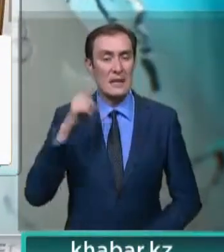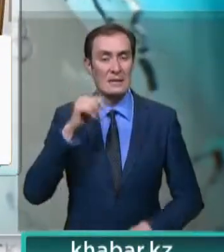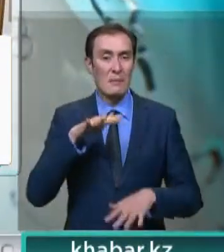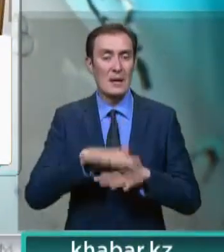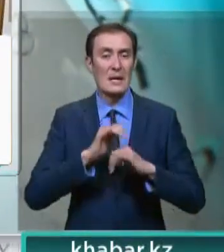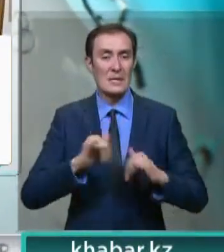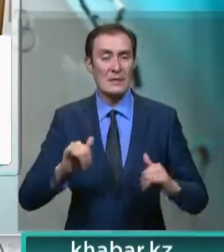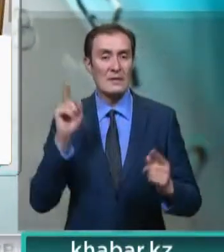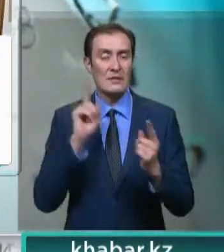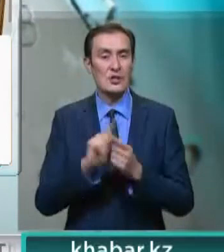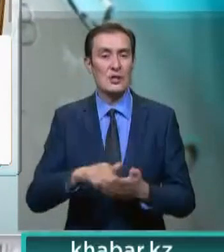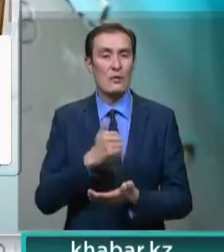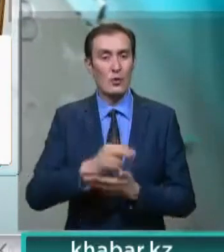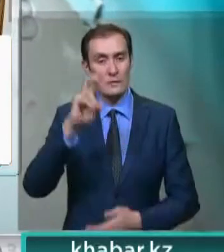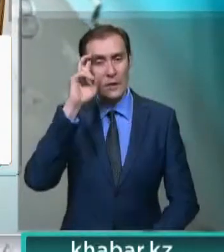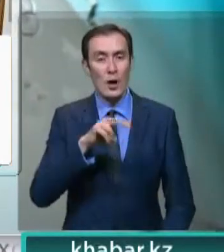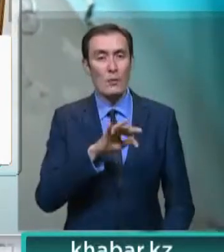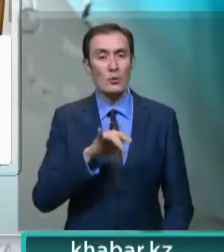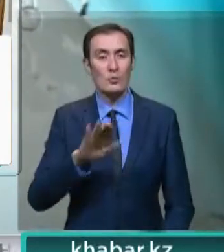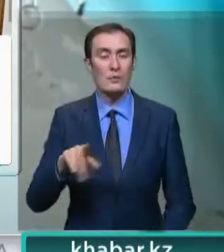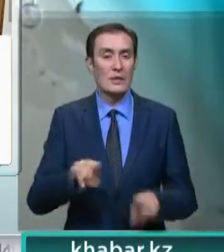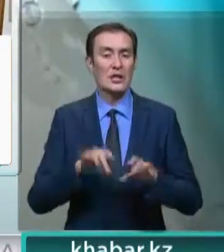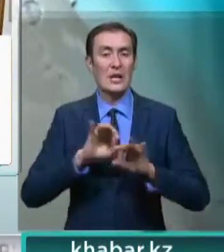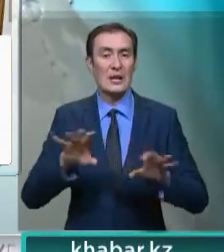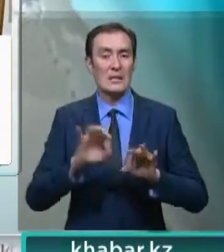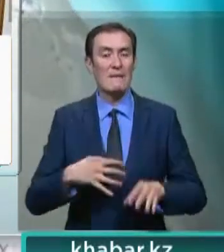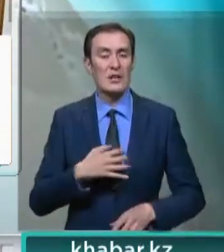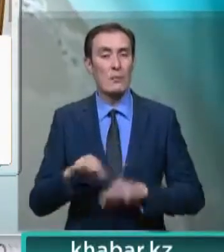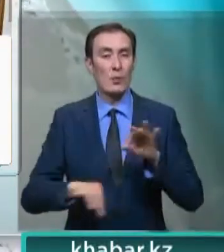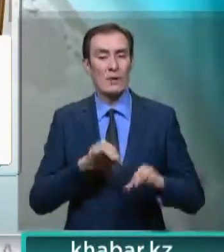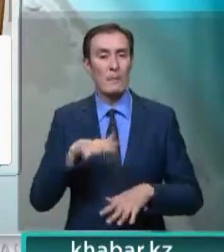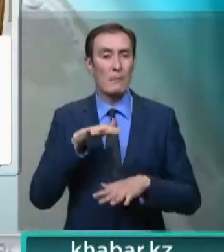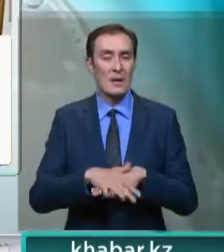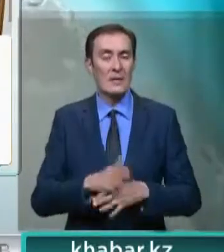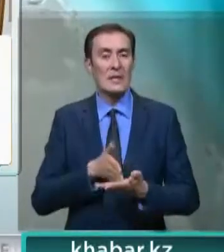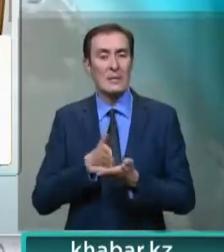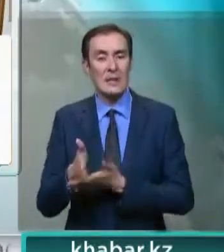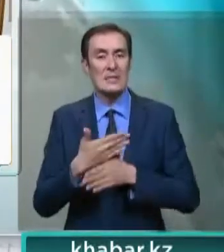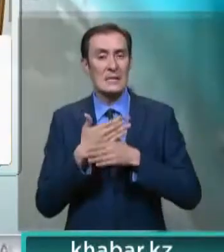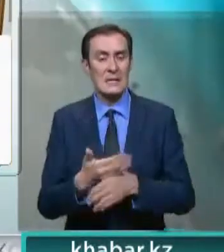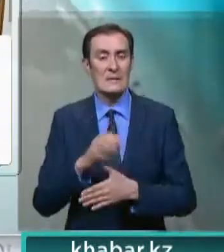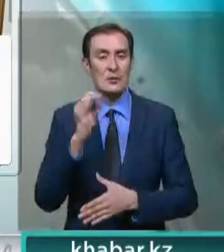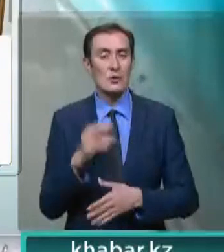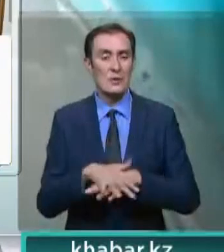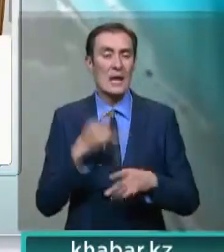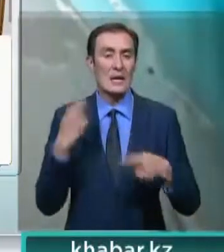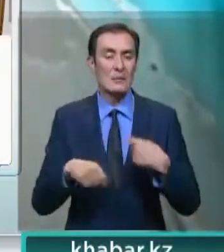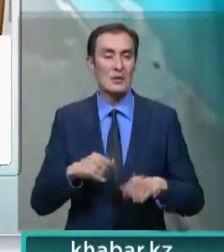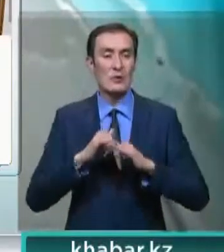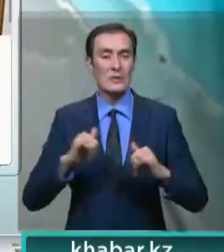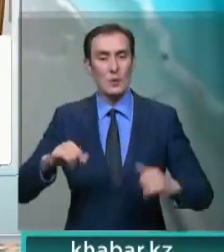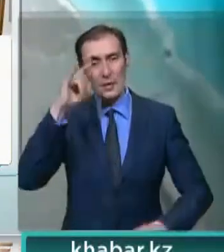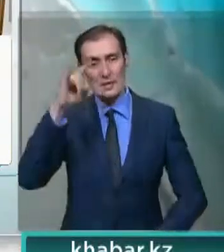развития на встрече с главой государства. Николай Подгузов также рассказал о ключевых проектах банка, направленных на содействие социально-экономическому